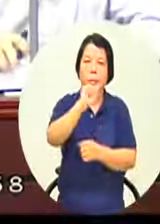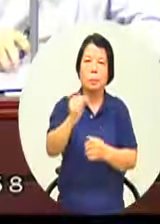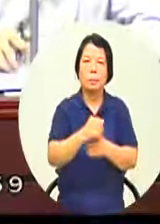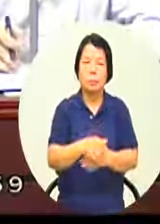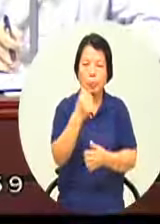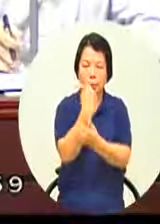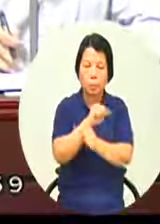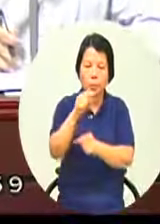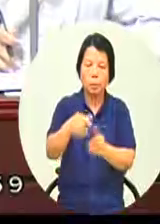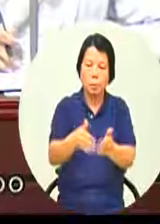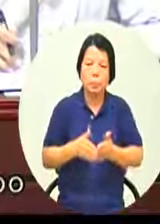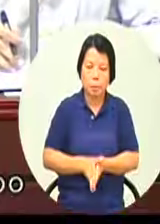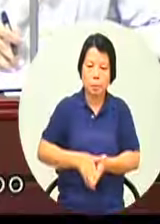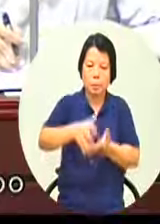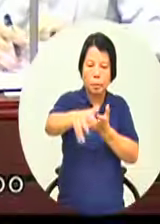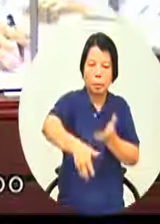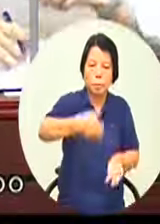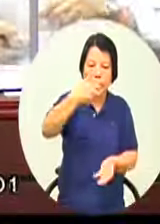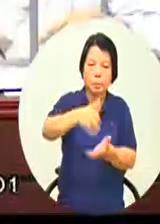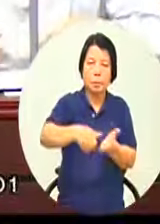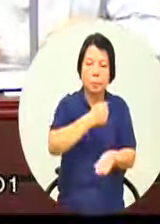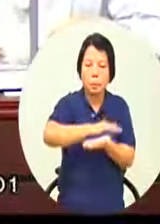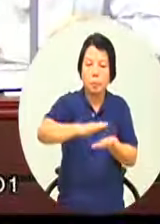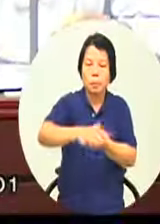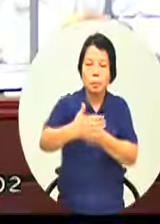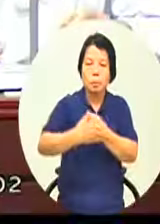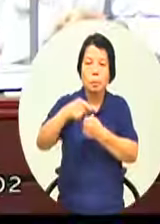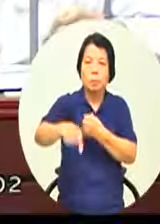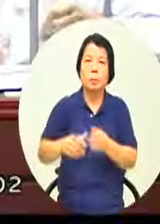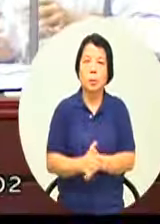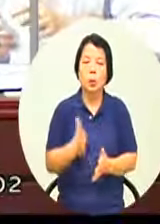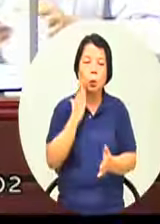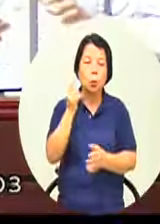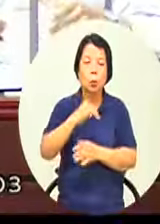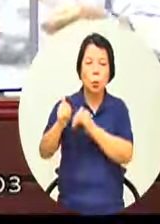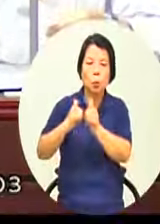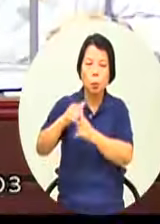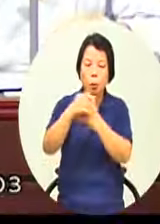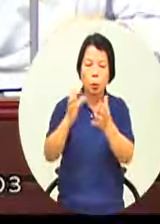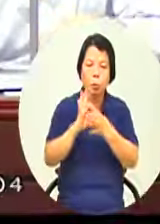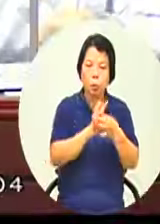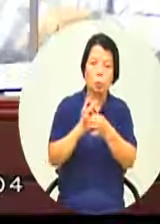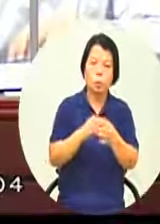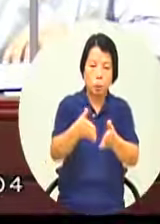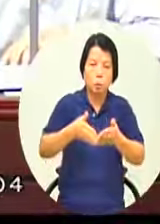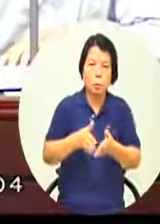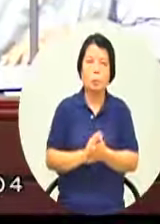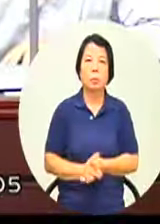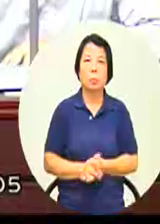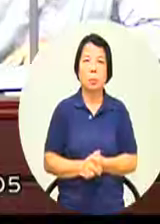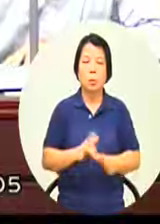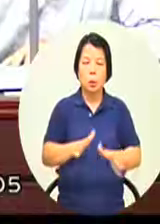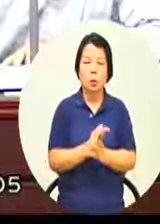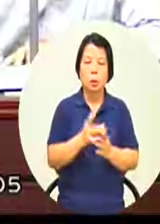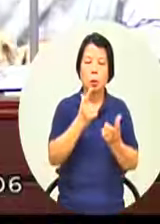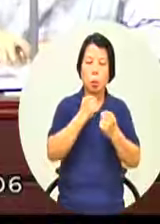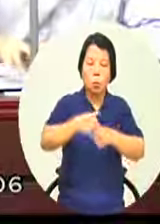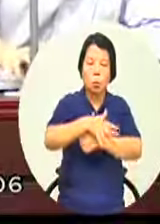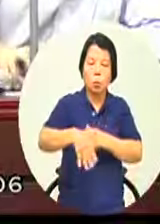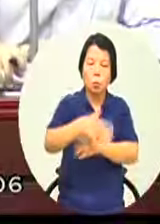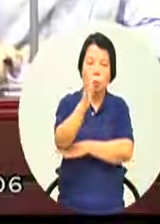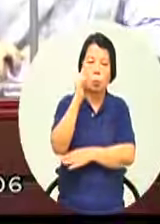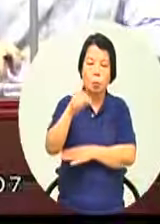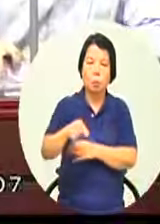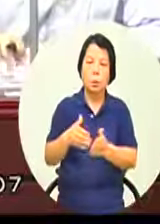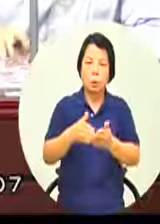到要清疏维护，但是如果整个地方上面有一些相关的需求，那目的事业主管机关如果说他